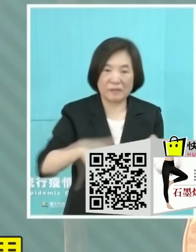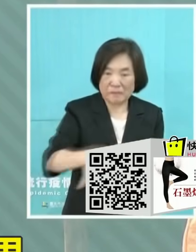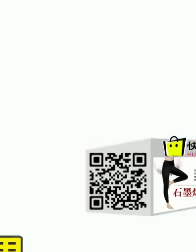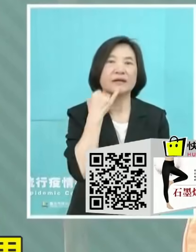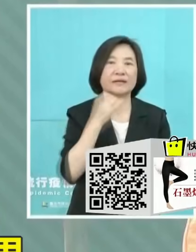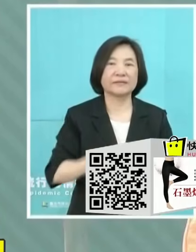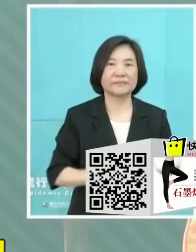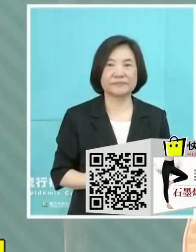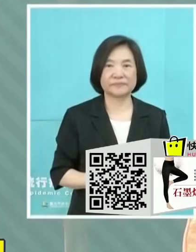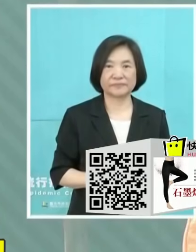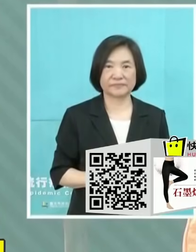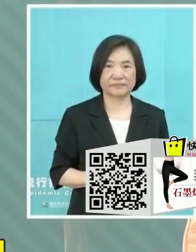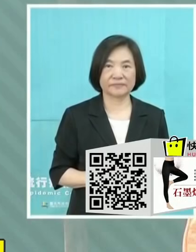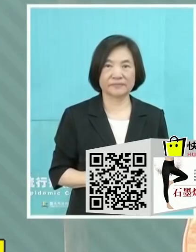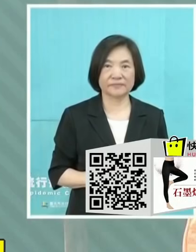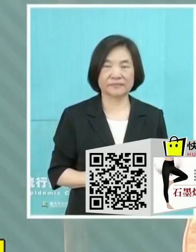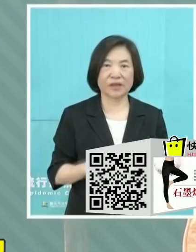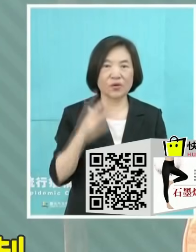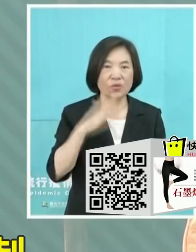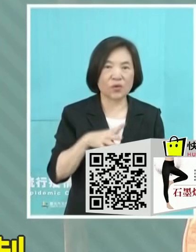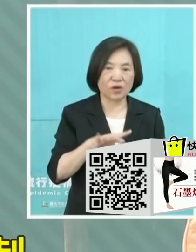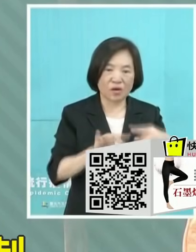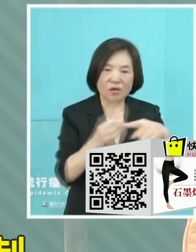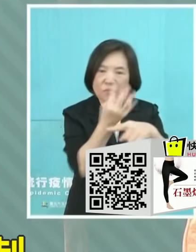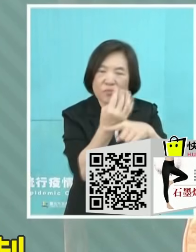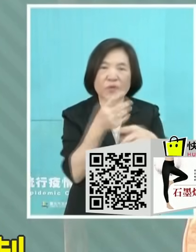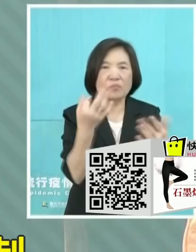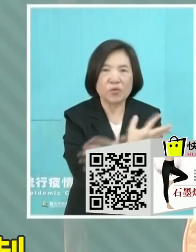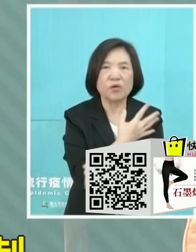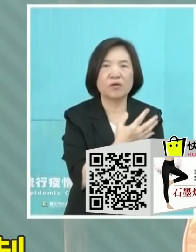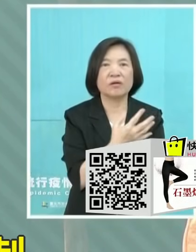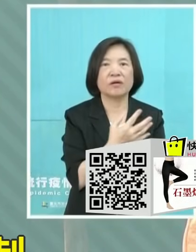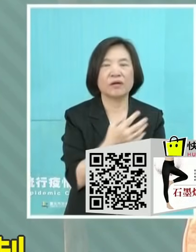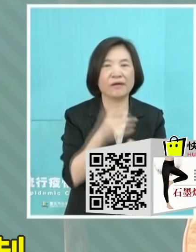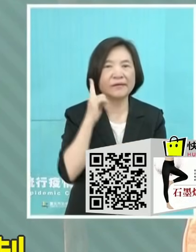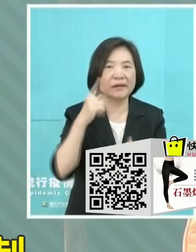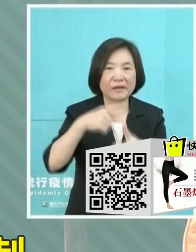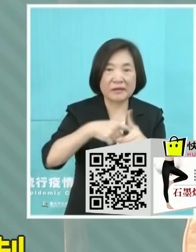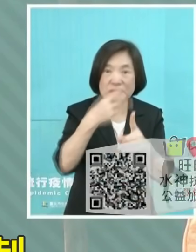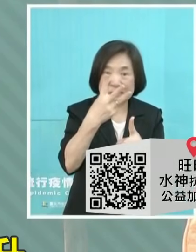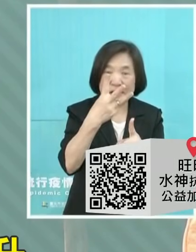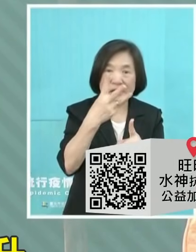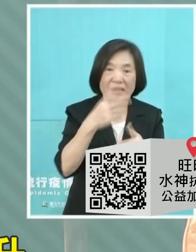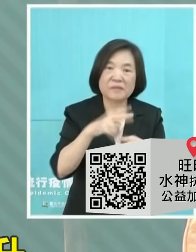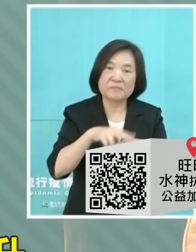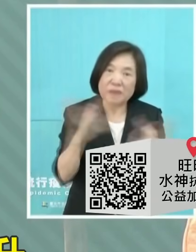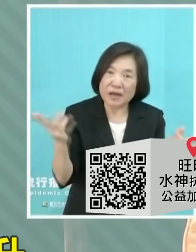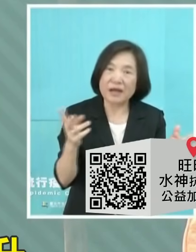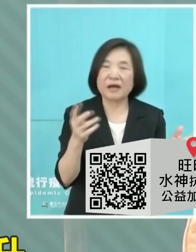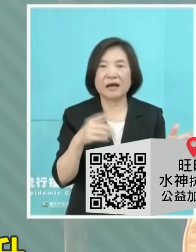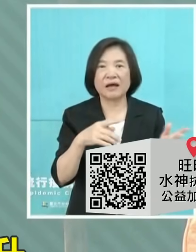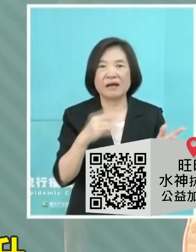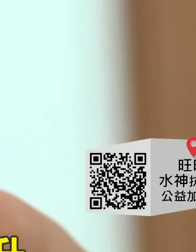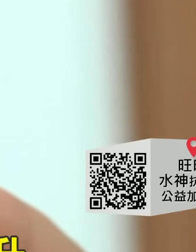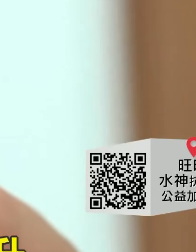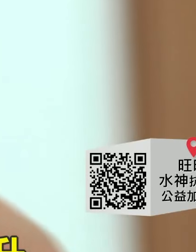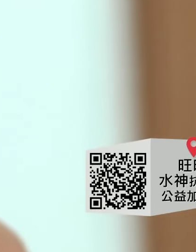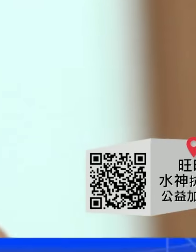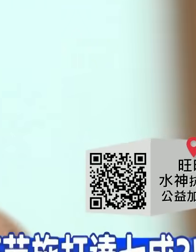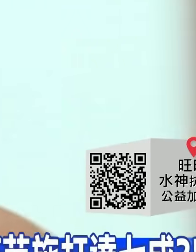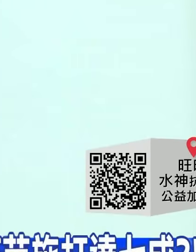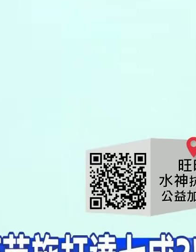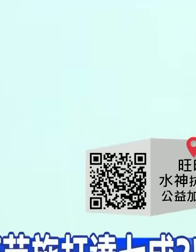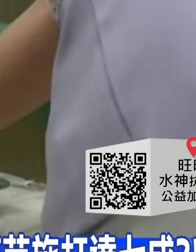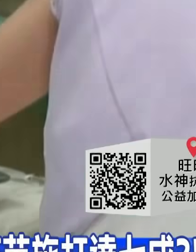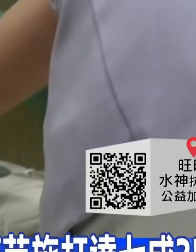免疫效果了。那如果那个覆盖率不够，你要换掉这个三级管制，感染人数就会上升了。 覆盖率